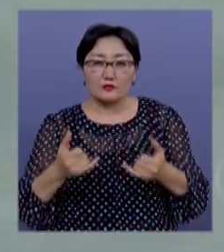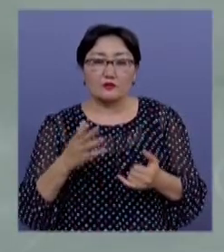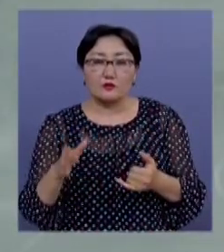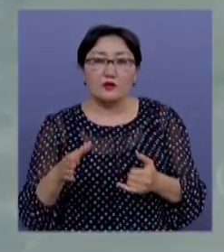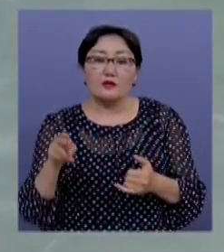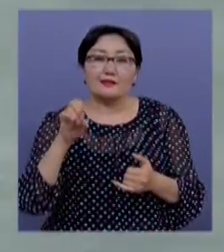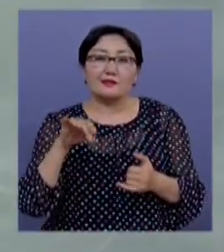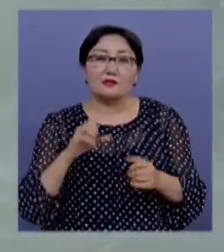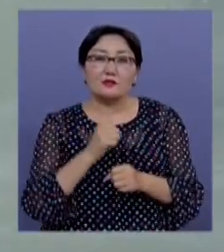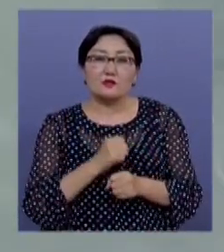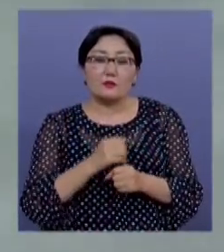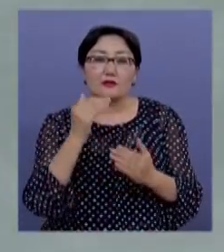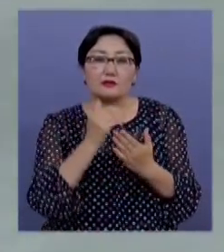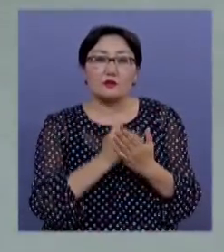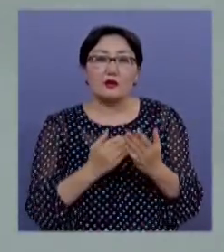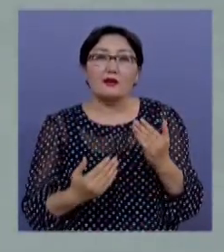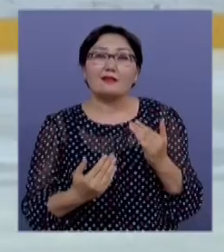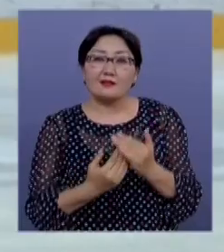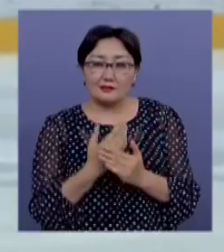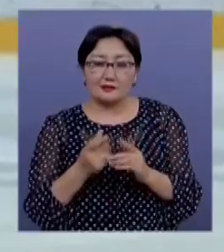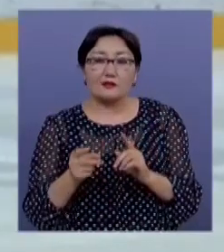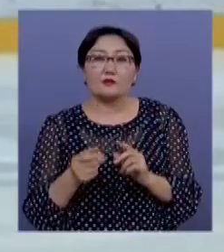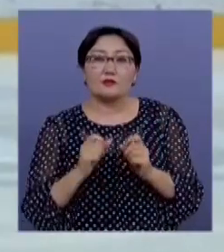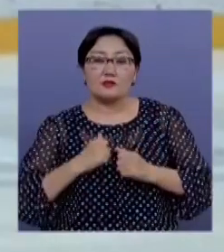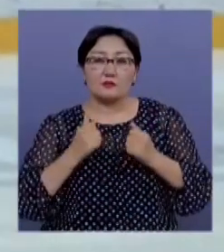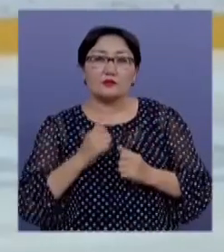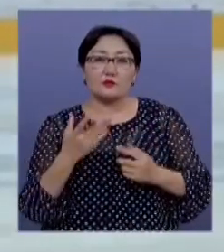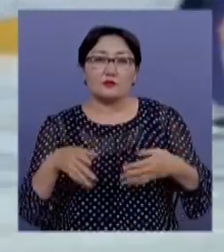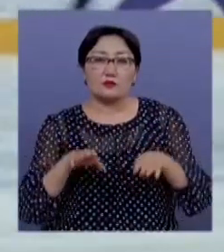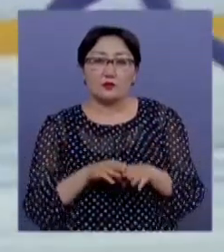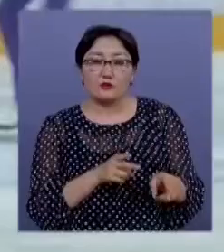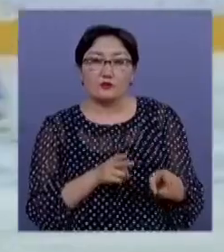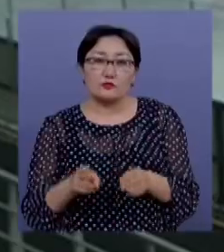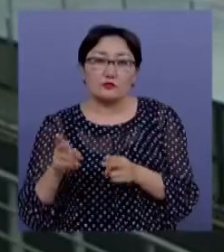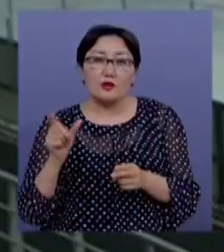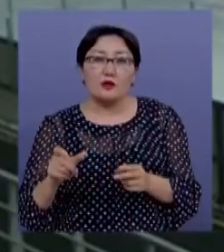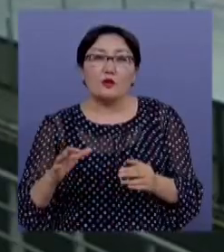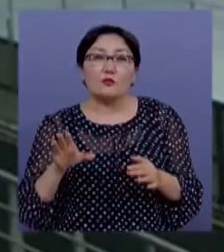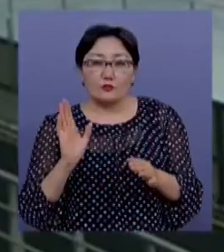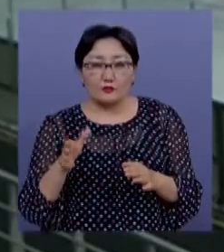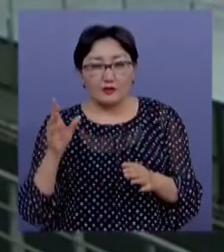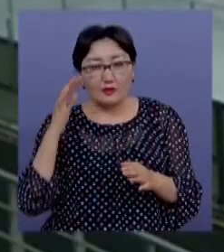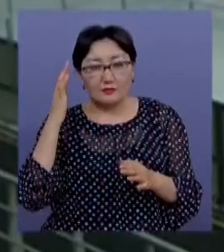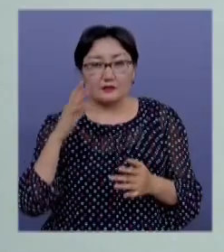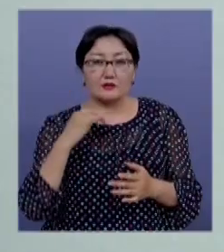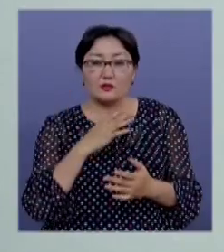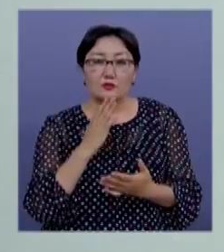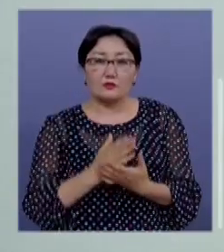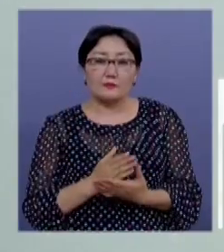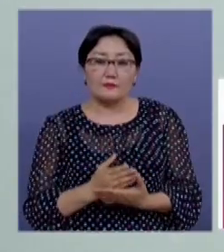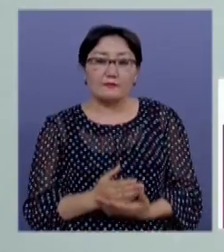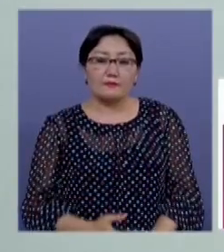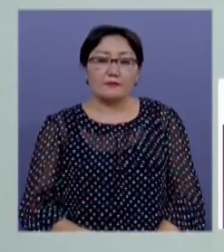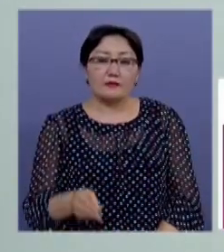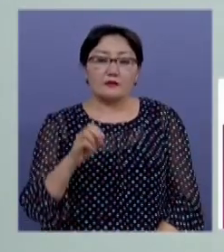Тіпті Денистің жасаған бағдарламаларын қайталауға тырысамыз дейді. Өскенде дәл осындай мәнерлеп сырғанаушы болуды армандайтындар көп. Денис Тен